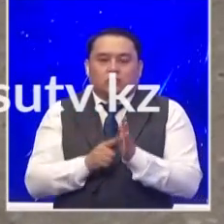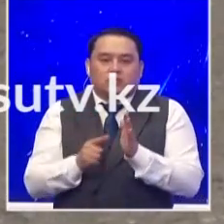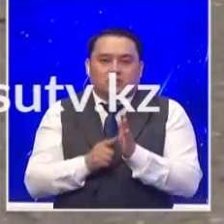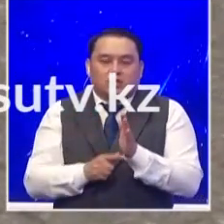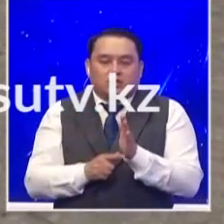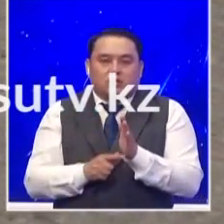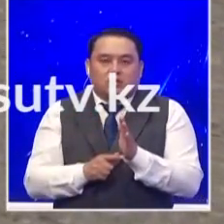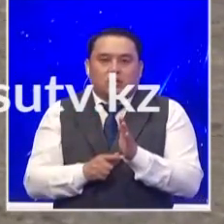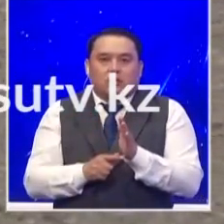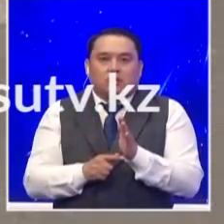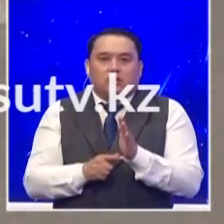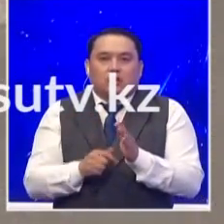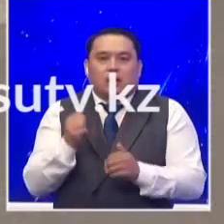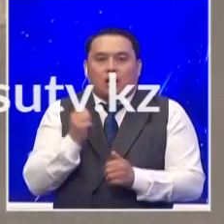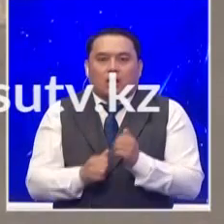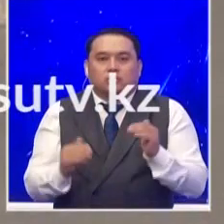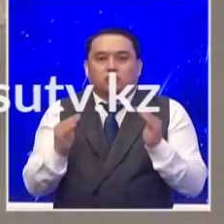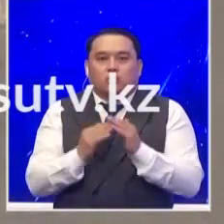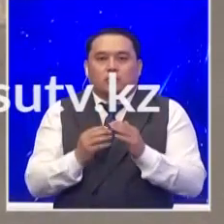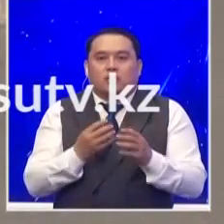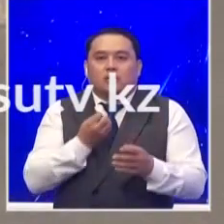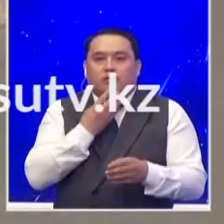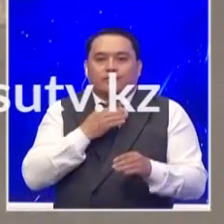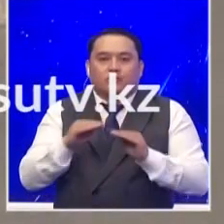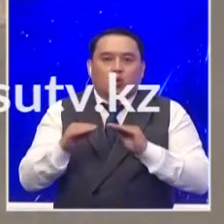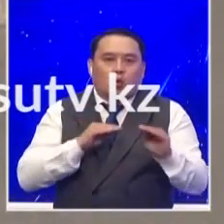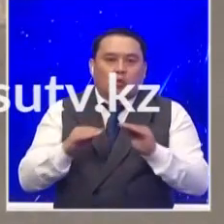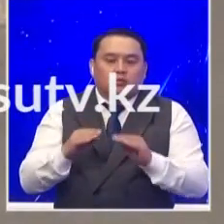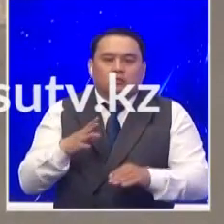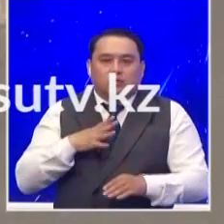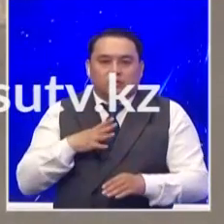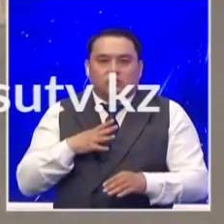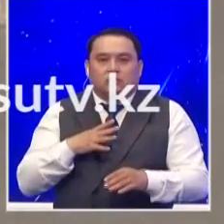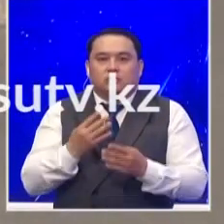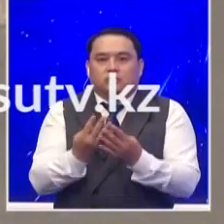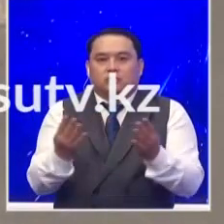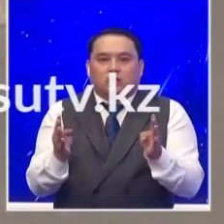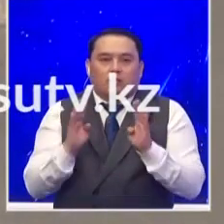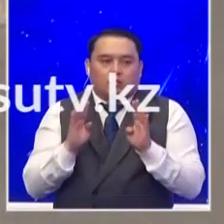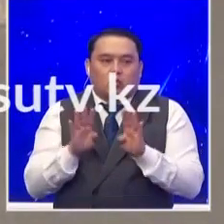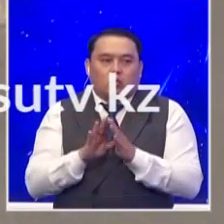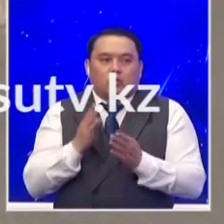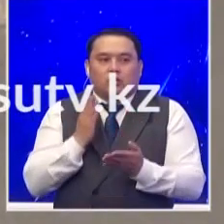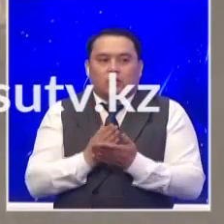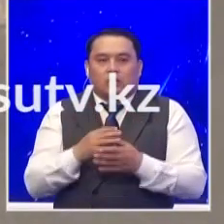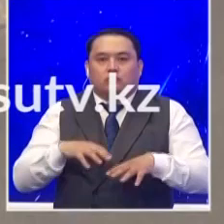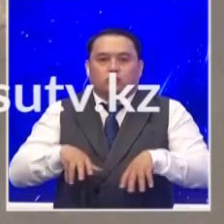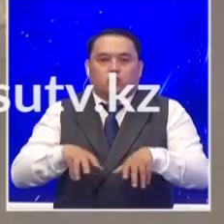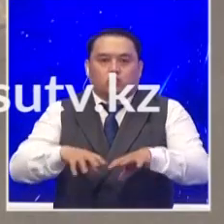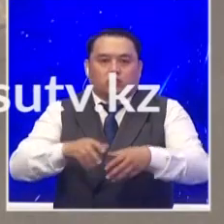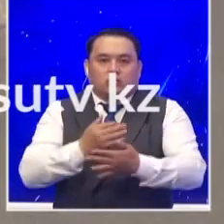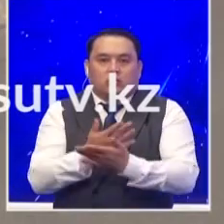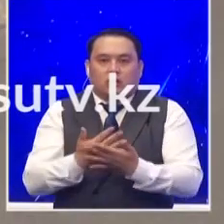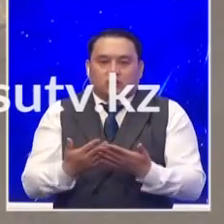коттеджей. И каждый дом благоустроен, если вы видите, то есть имеются заборы, брусчатка, асфальт и так